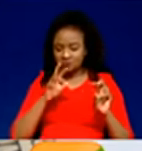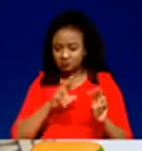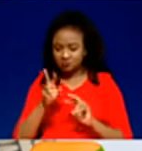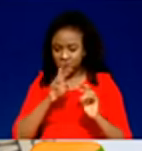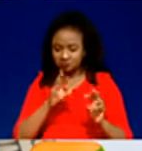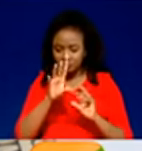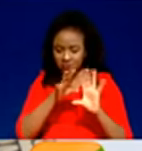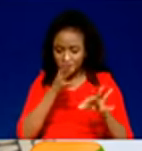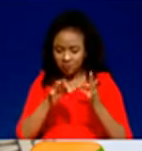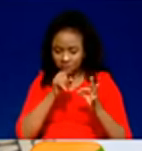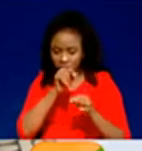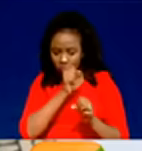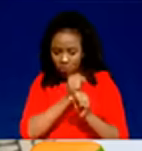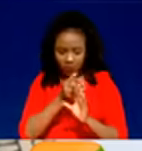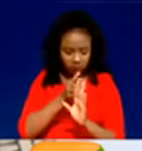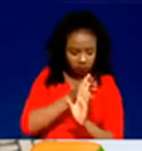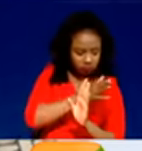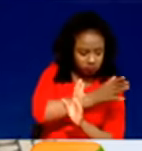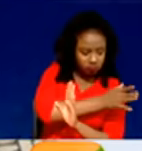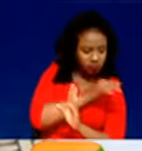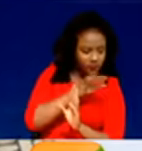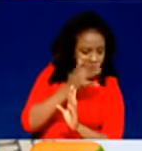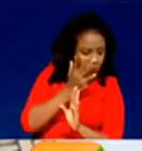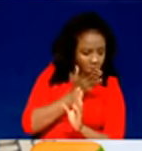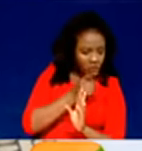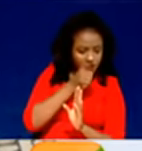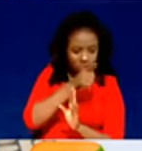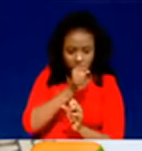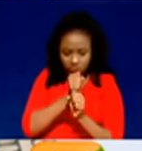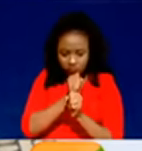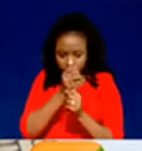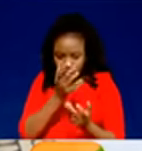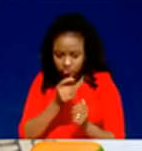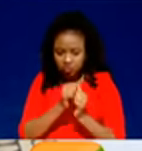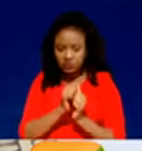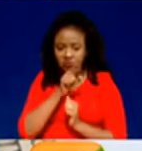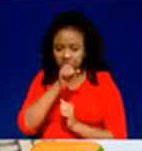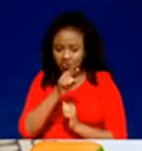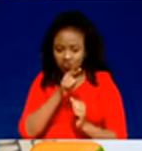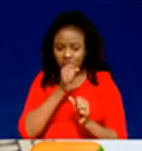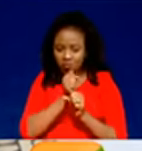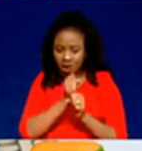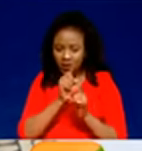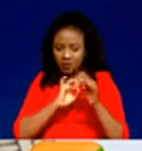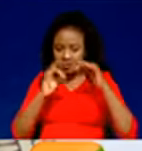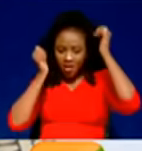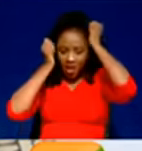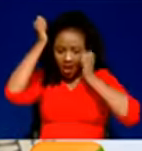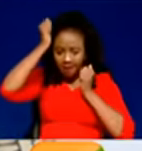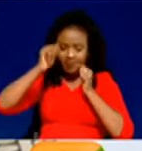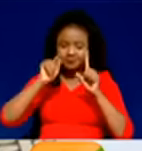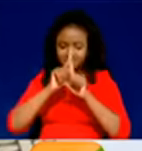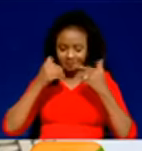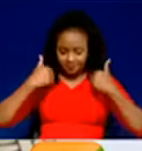background, where you've come from, what you have done, your journey in the military, and